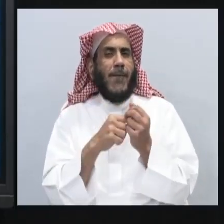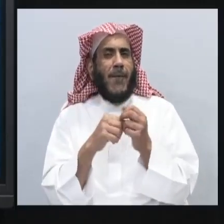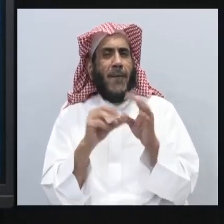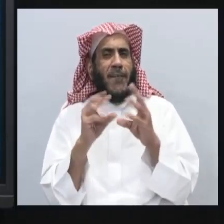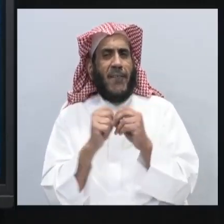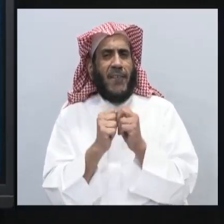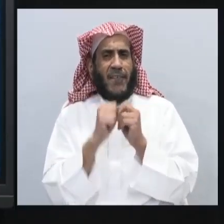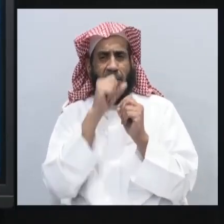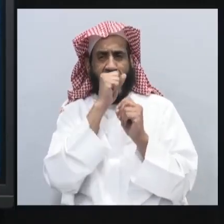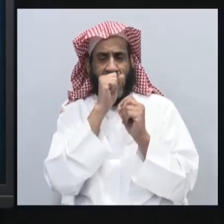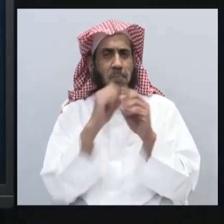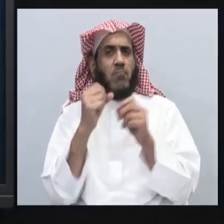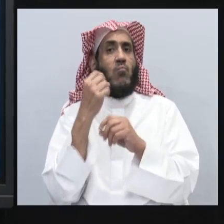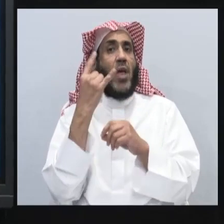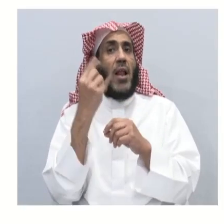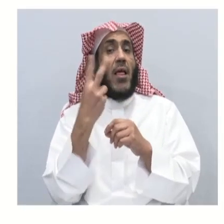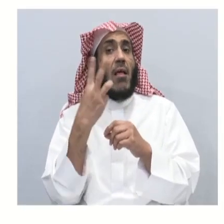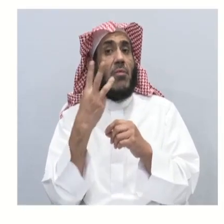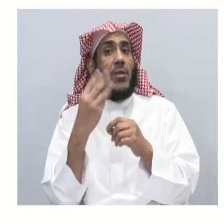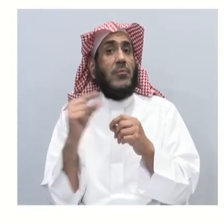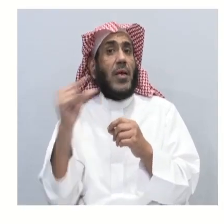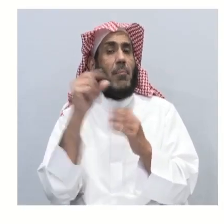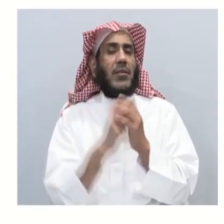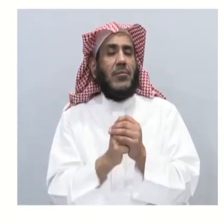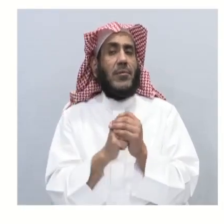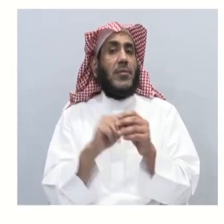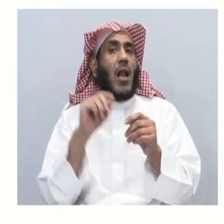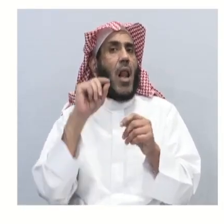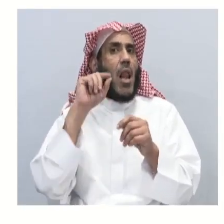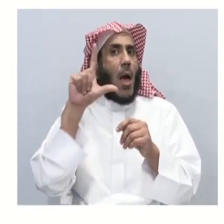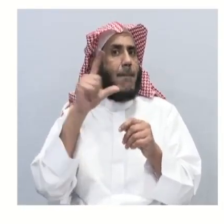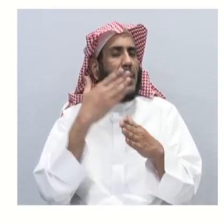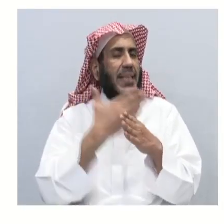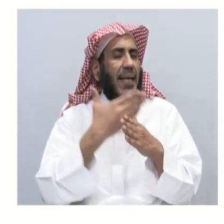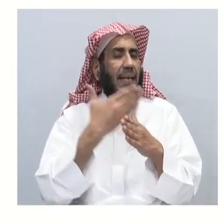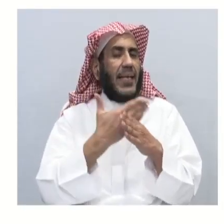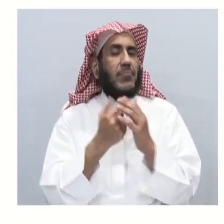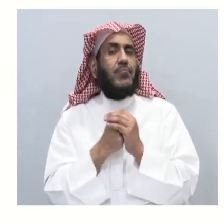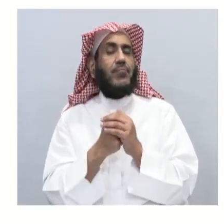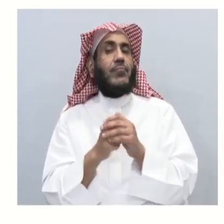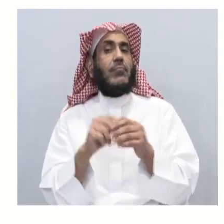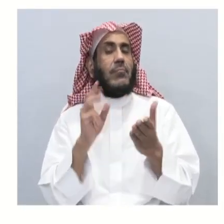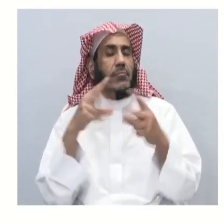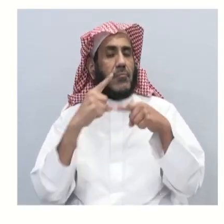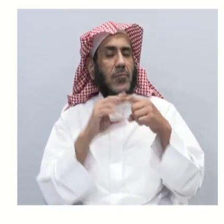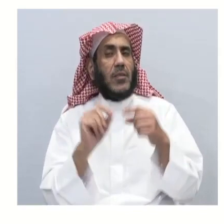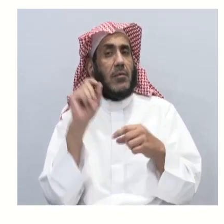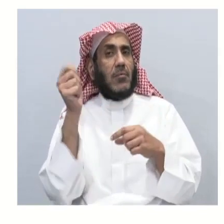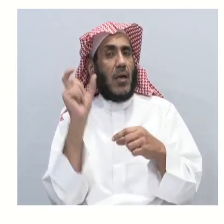عن، أحسنتم، ثلاث كلمات، لام التعليل، أن،